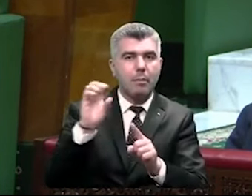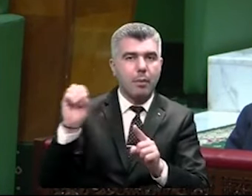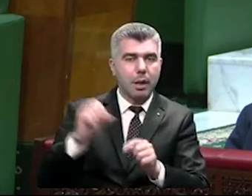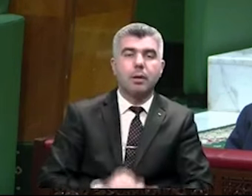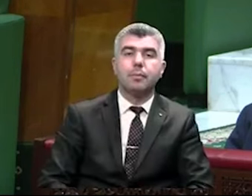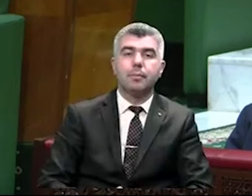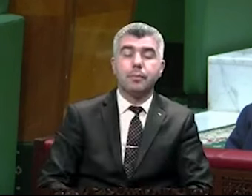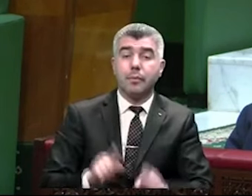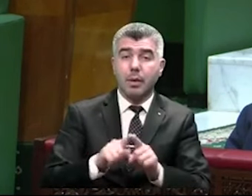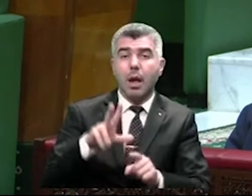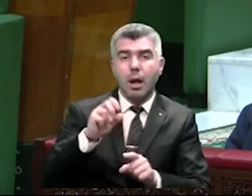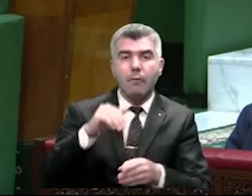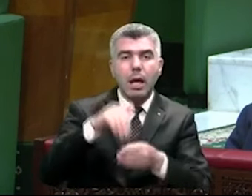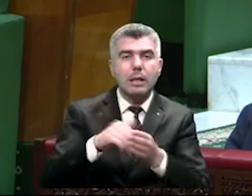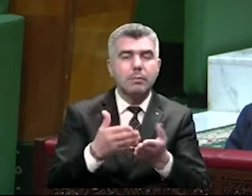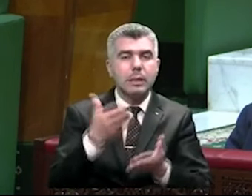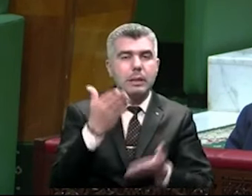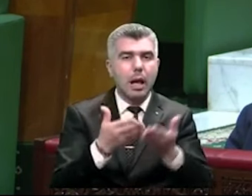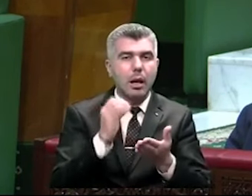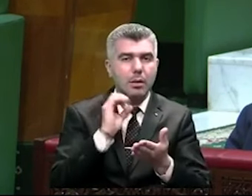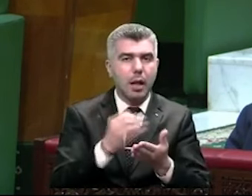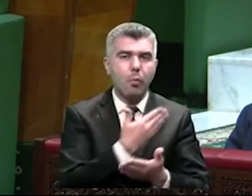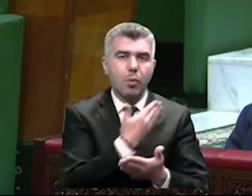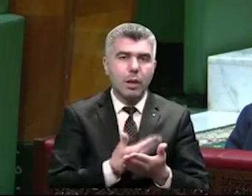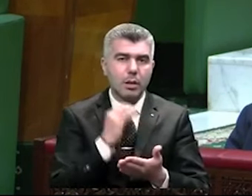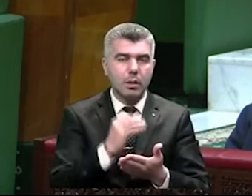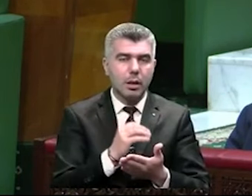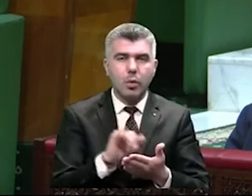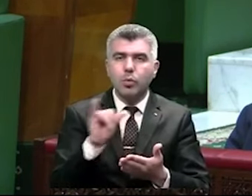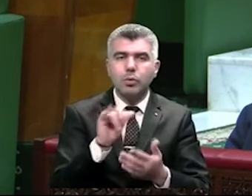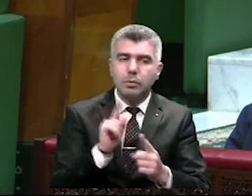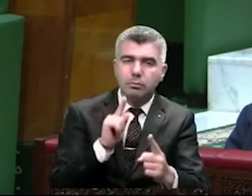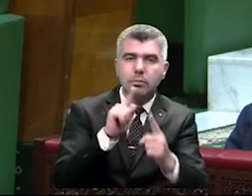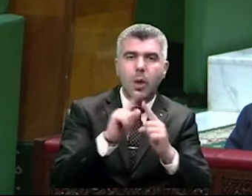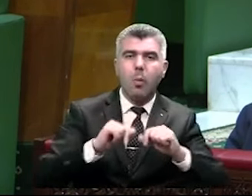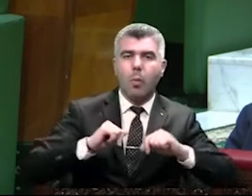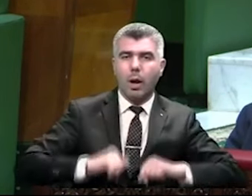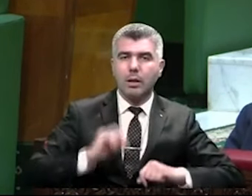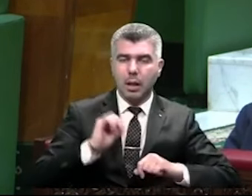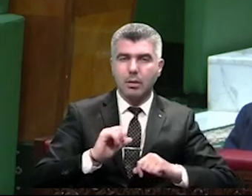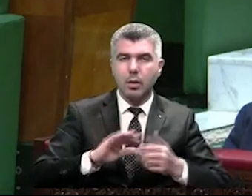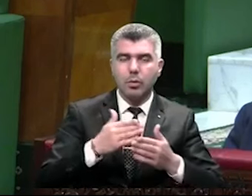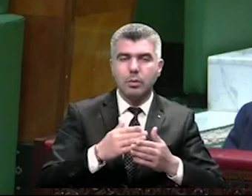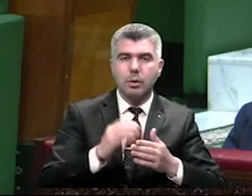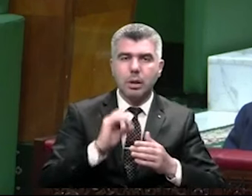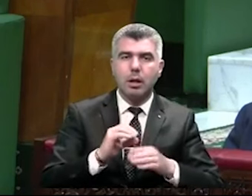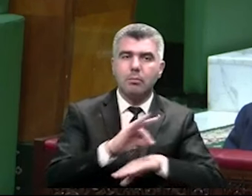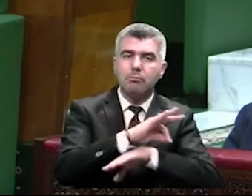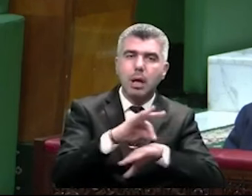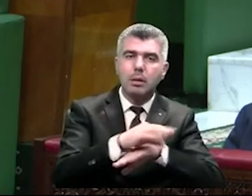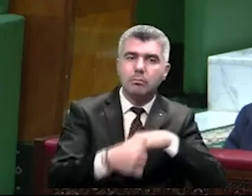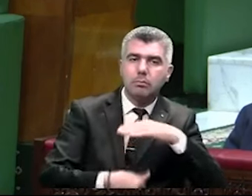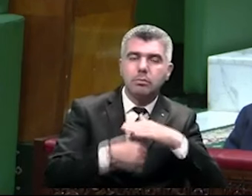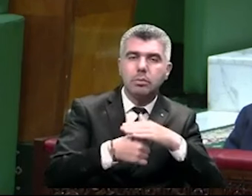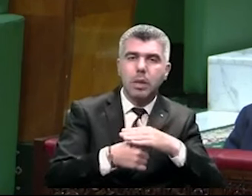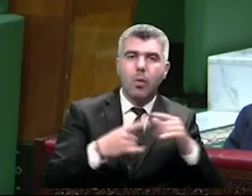نعي جيدا في الفريق الاستقلال مجلس المستشار لهدف الذي ترمي اليه الوزاره ومن خلالها الوكاله الوطنيه للسلامه الرقيه من